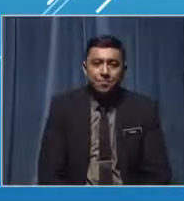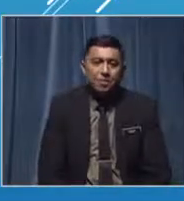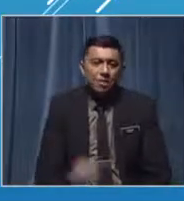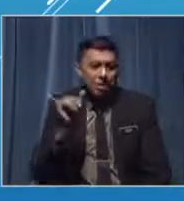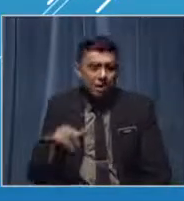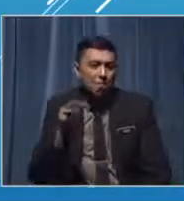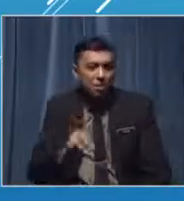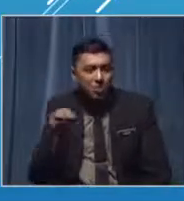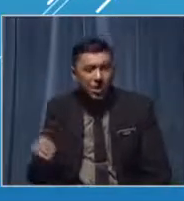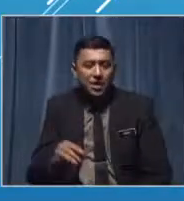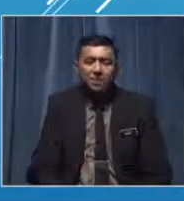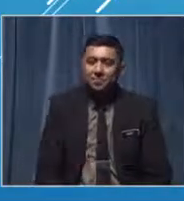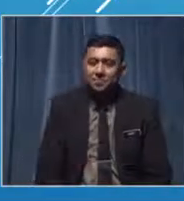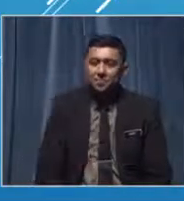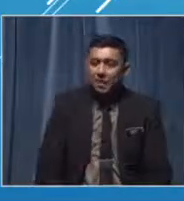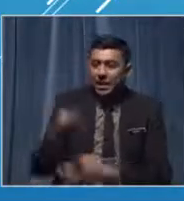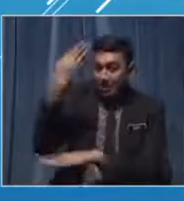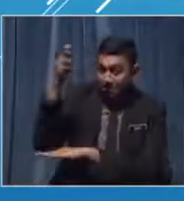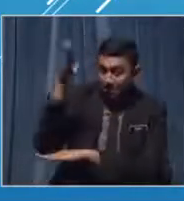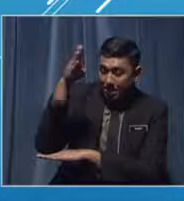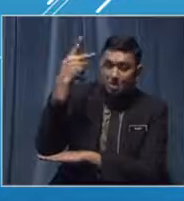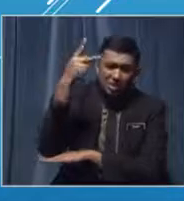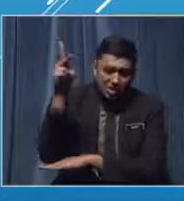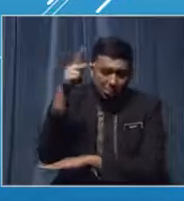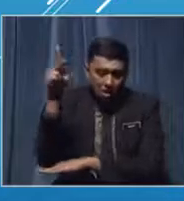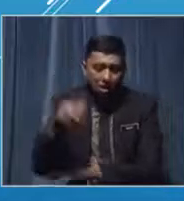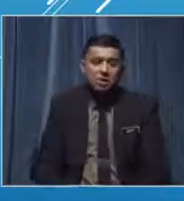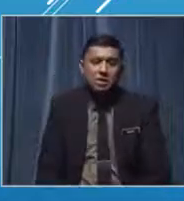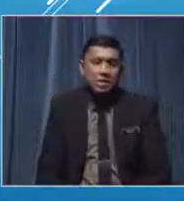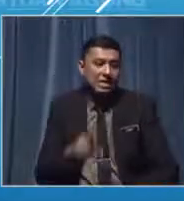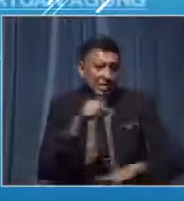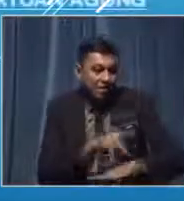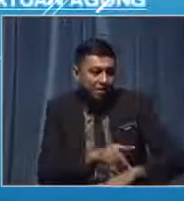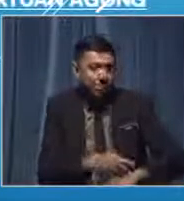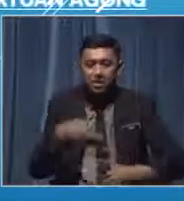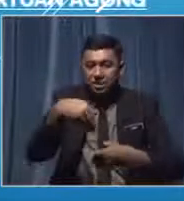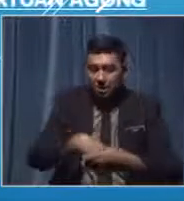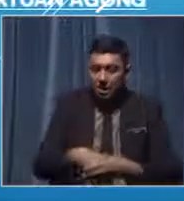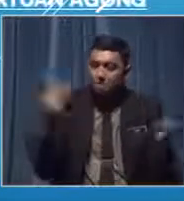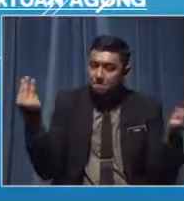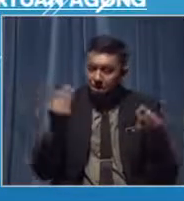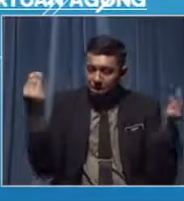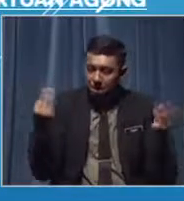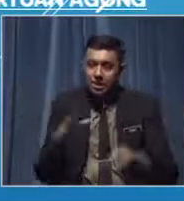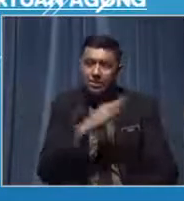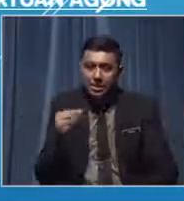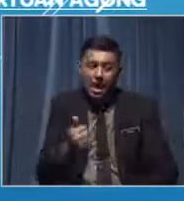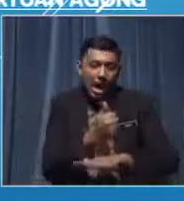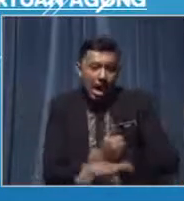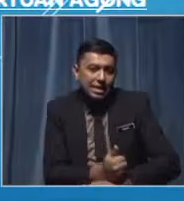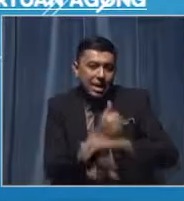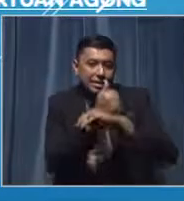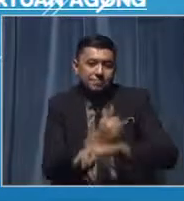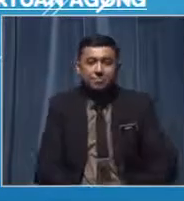Ya, murid-murid. Bendera kita berkibar ketika dalam majlis dan adat